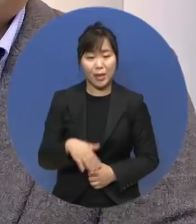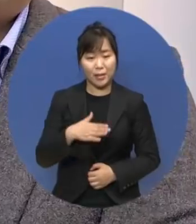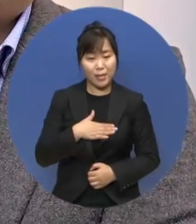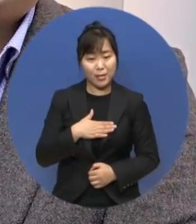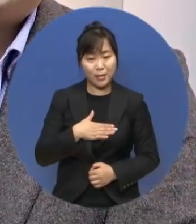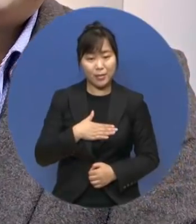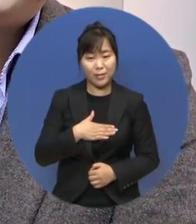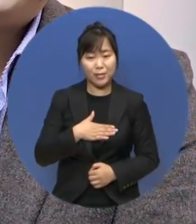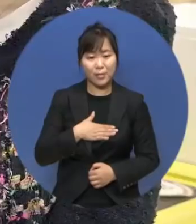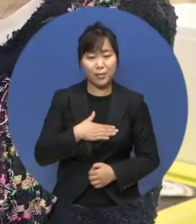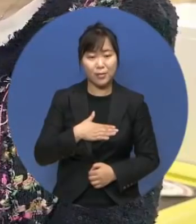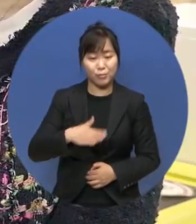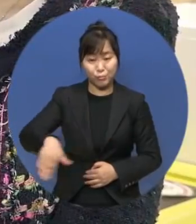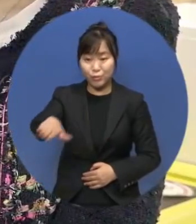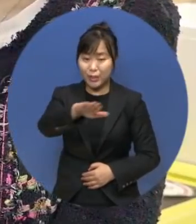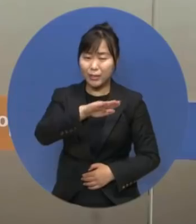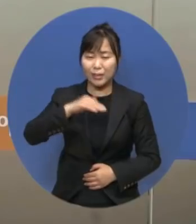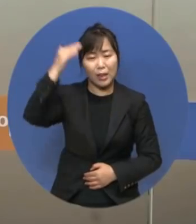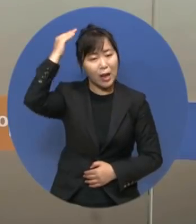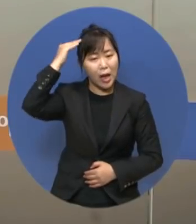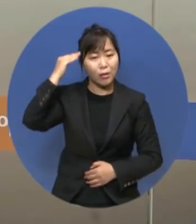나는, 우리는